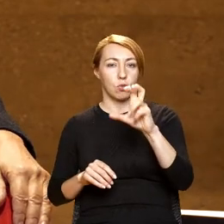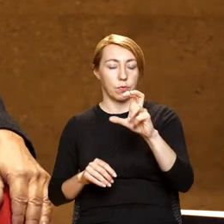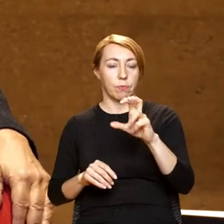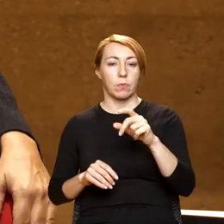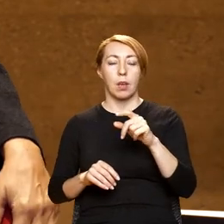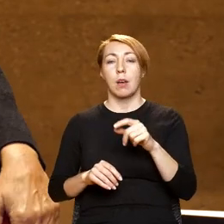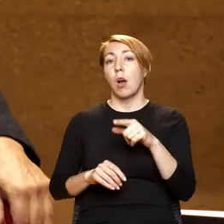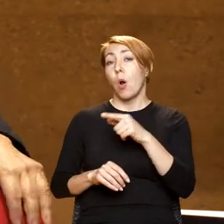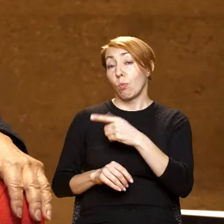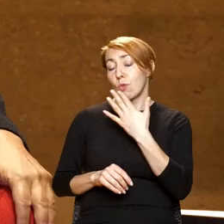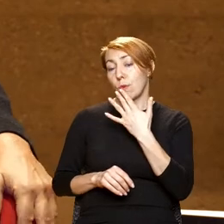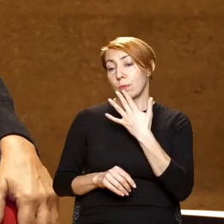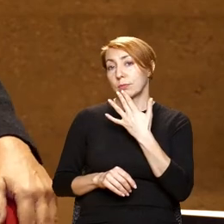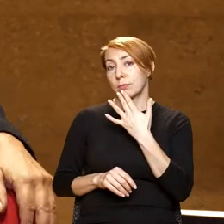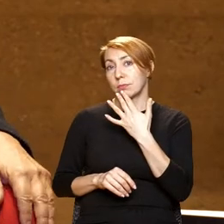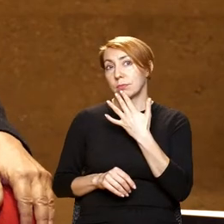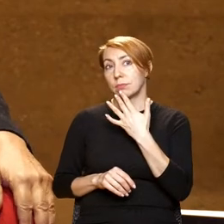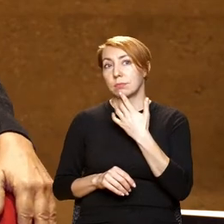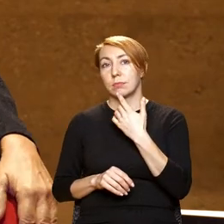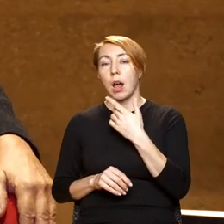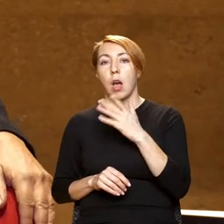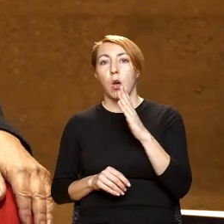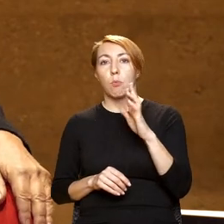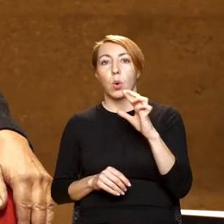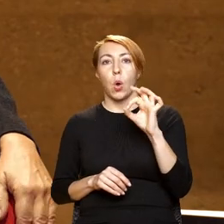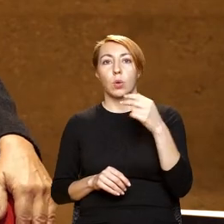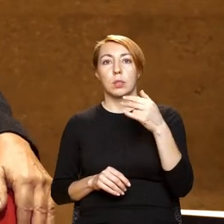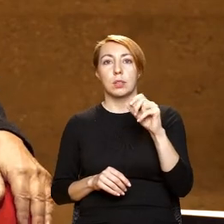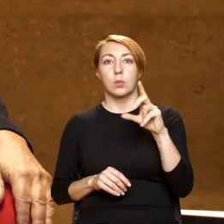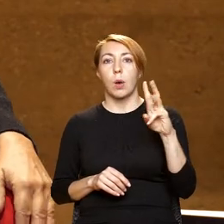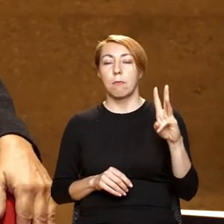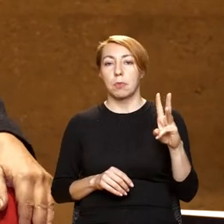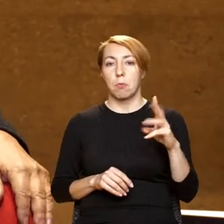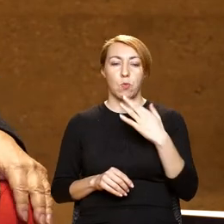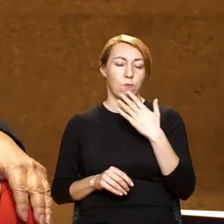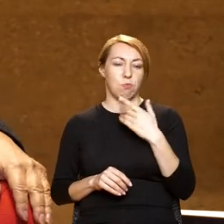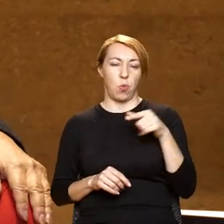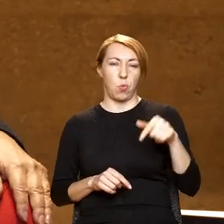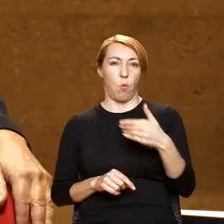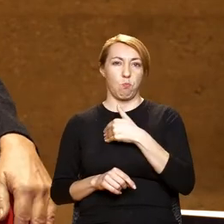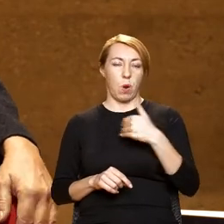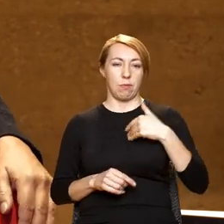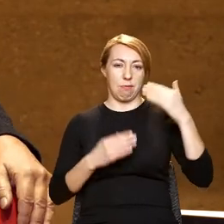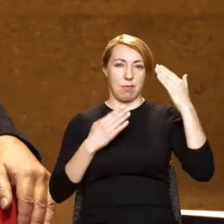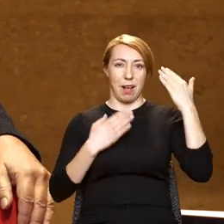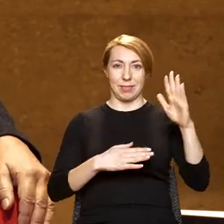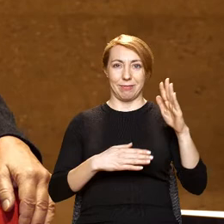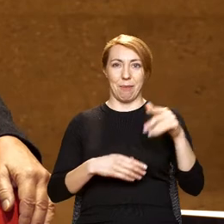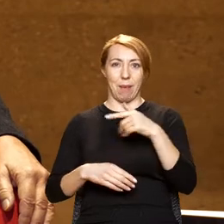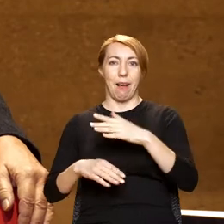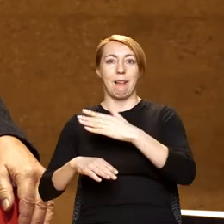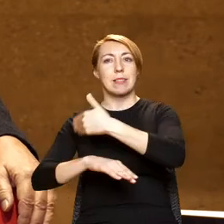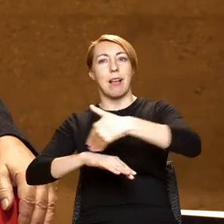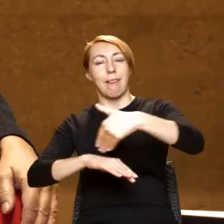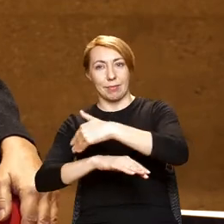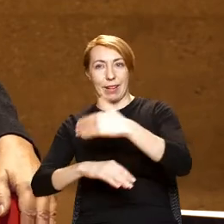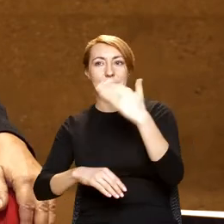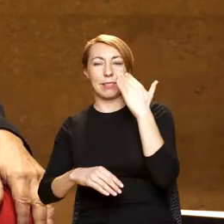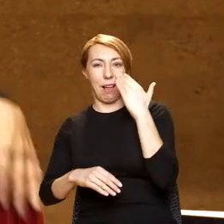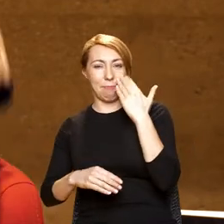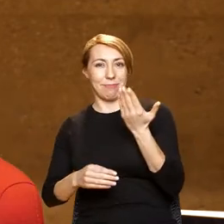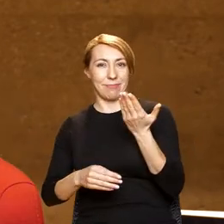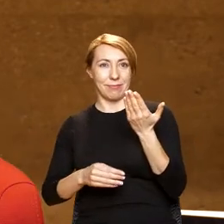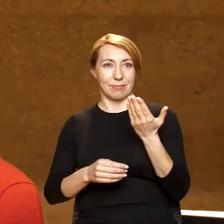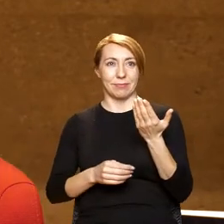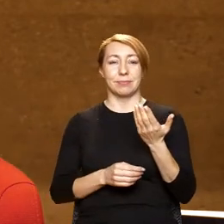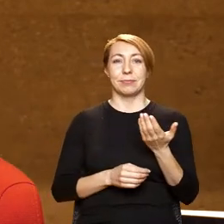właśnie twierdził, że Bronisław Piłsudski nie jest obecny w Polsce, za to obecny jest gdzie indziej. No jemu chodziło głównie